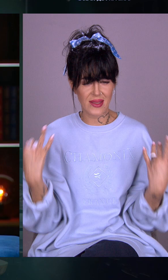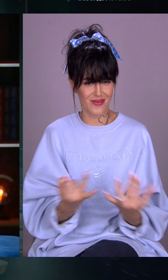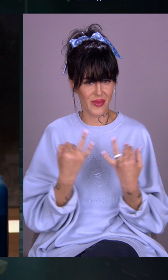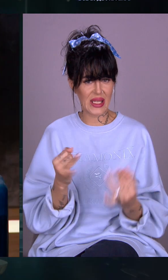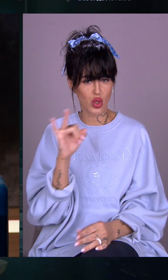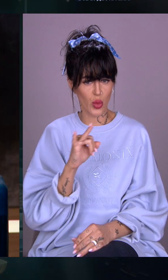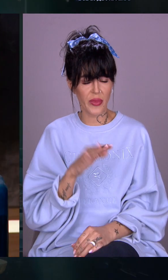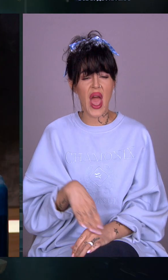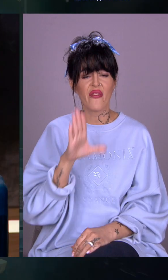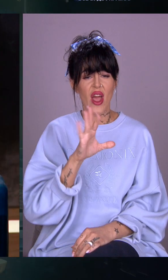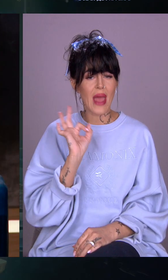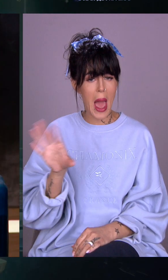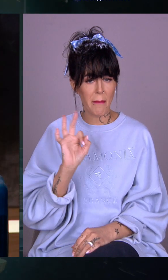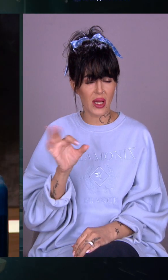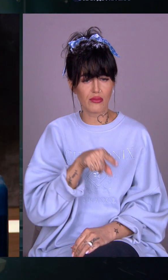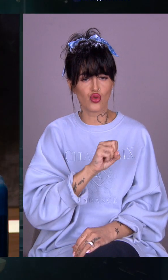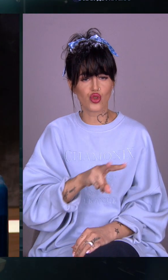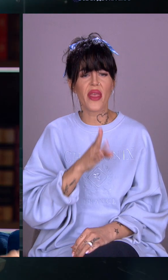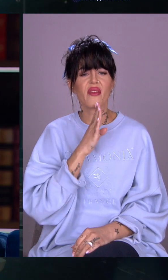в Телеграмі яка-то жінка, яка предсказує.